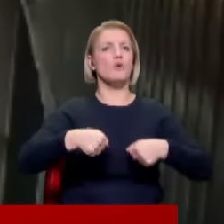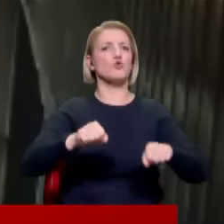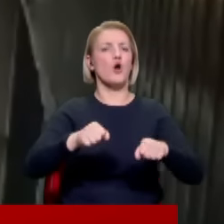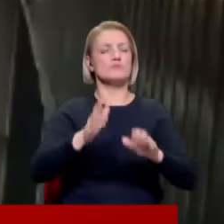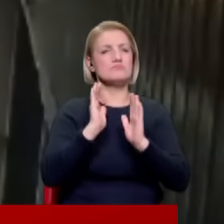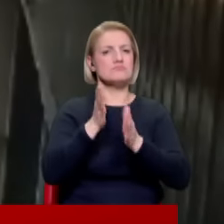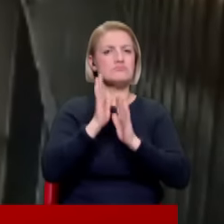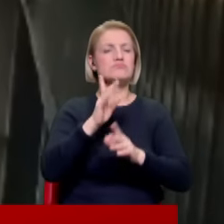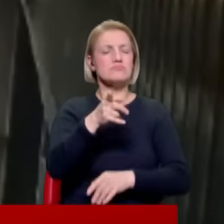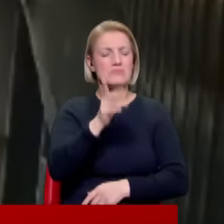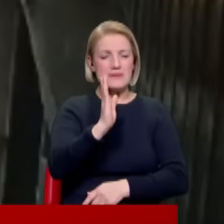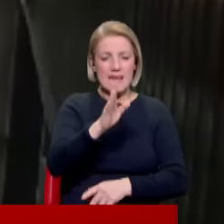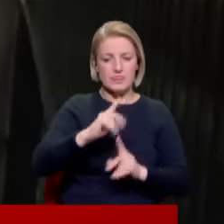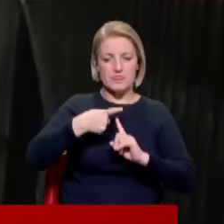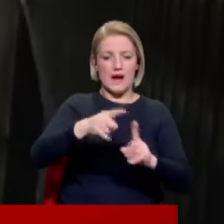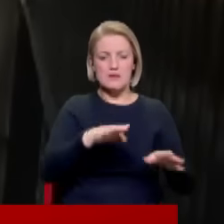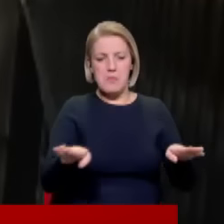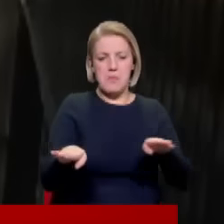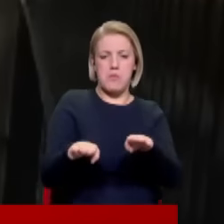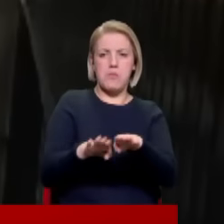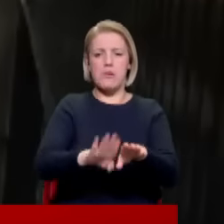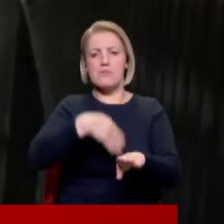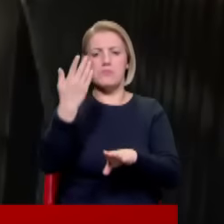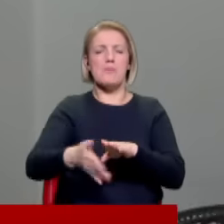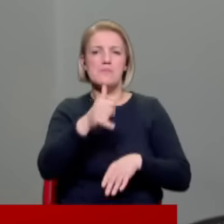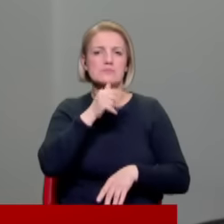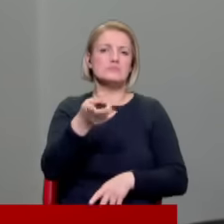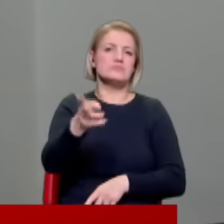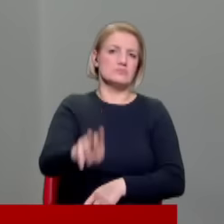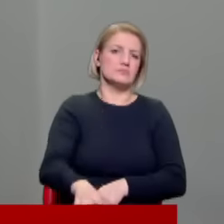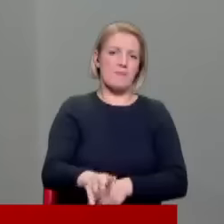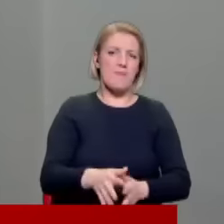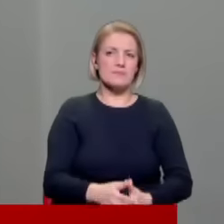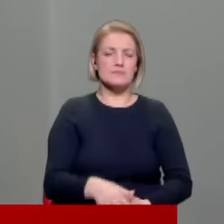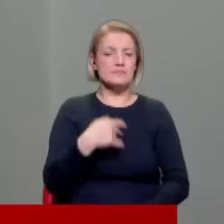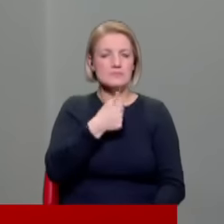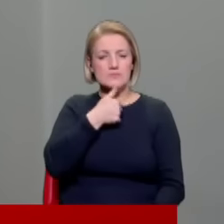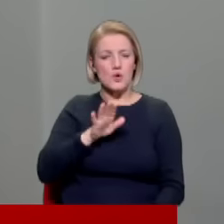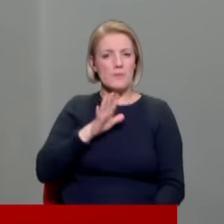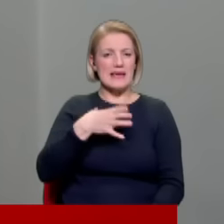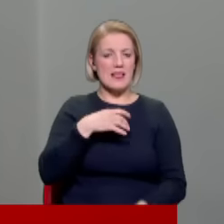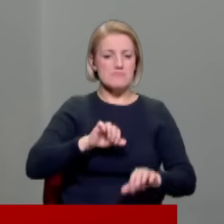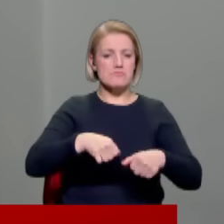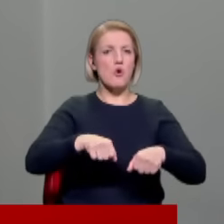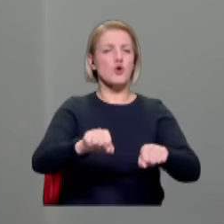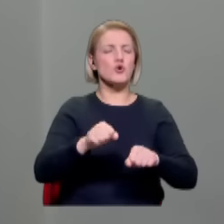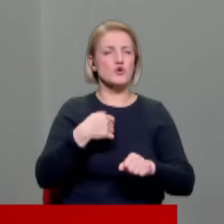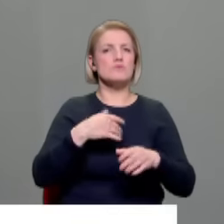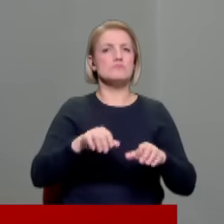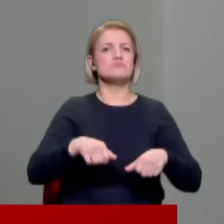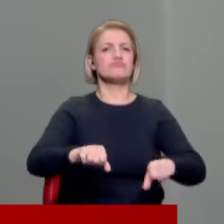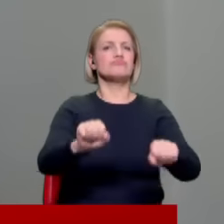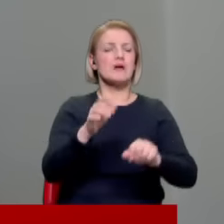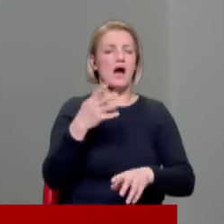bir taksi sıkıştırdı. Yere savrulan genç hayatını kaybetti. Biz çocuğumuz kendisi motorla kaza yaptı diye